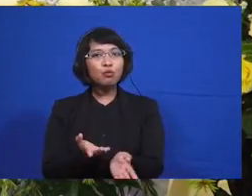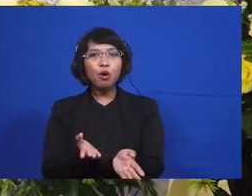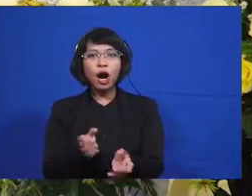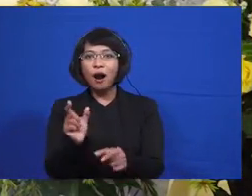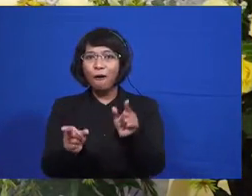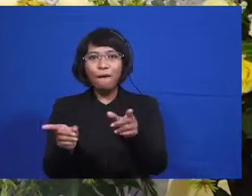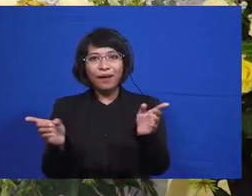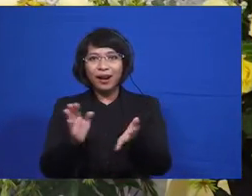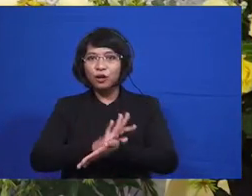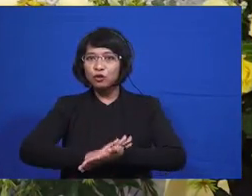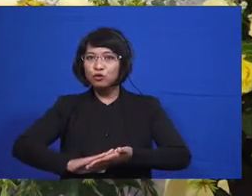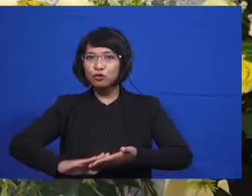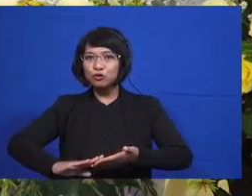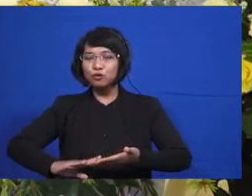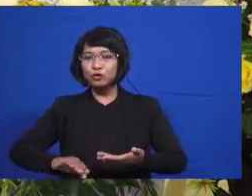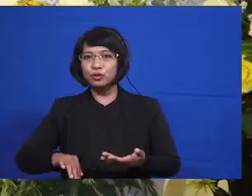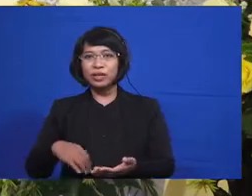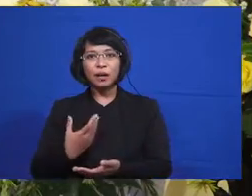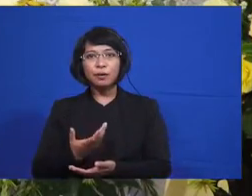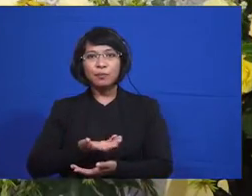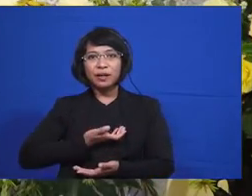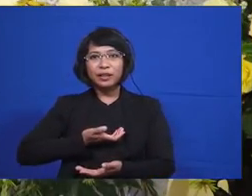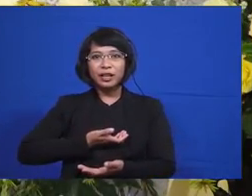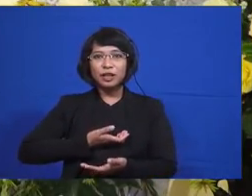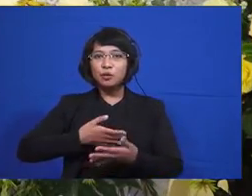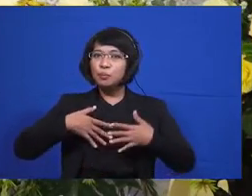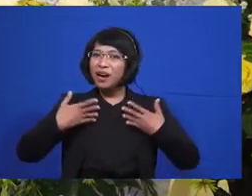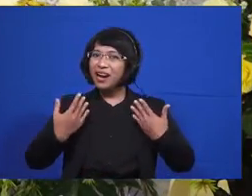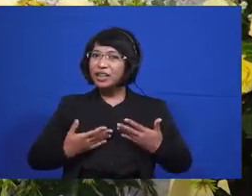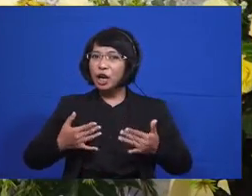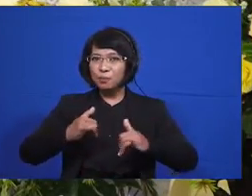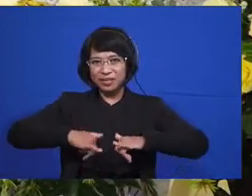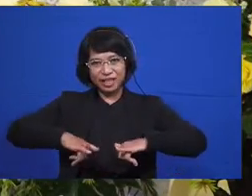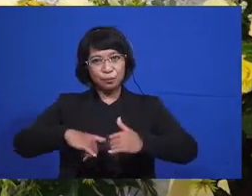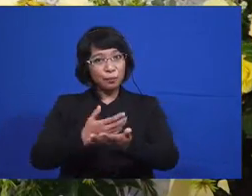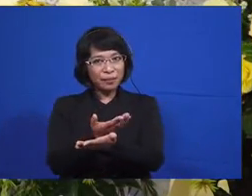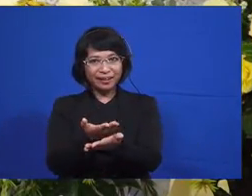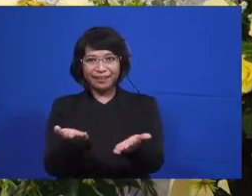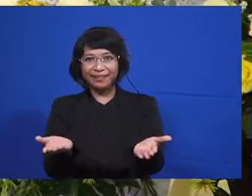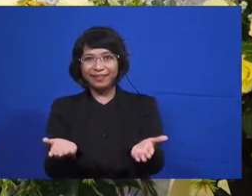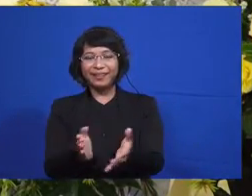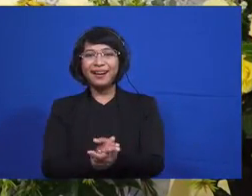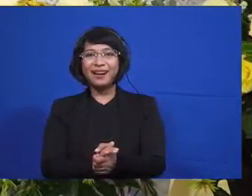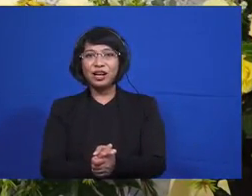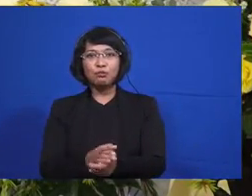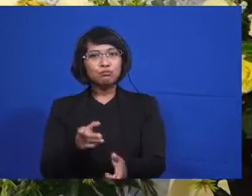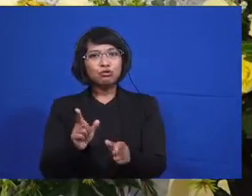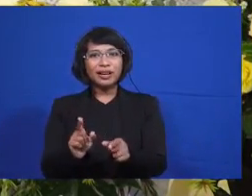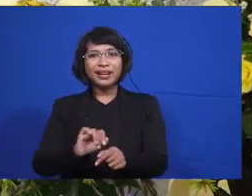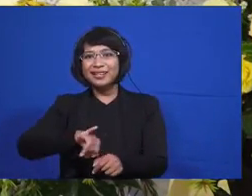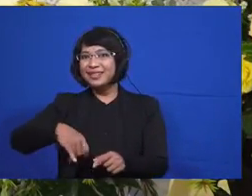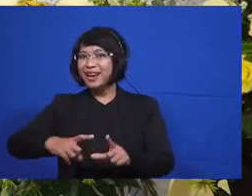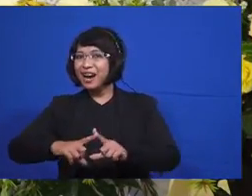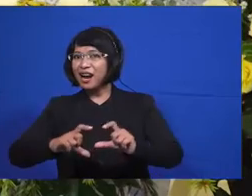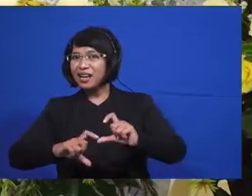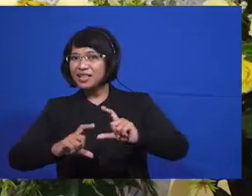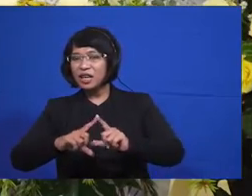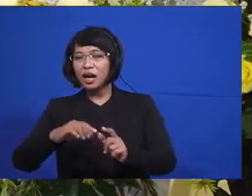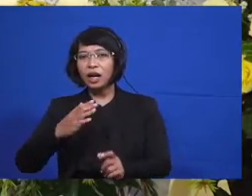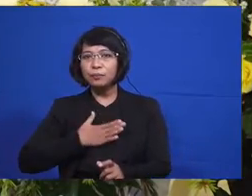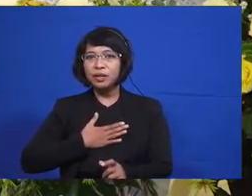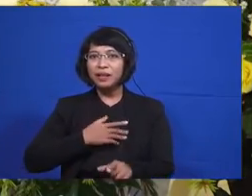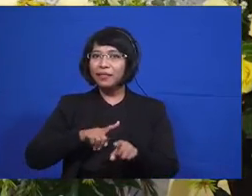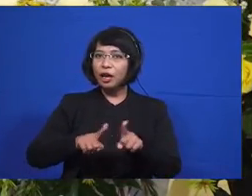kudusmu. Perkenankanlah kami menikmati kebahagiaan bersama mereka, bukan karena jasa kami, tetapi karena